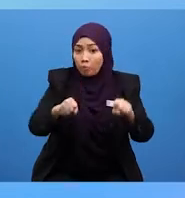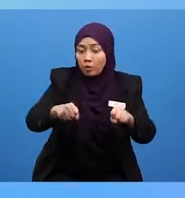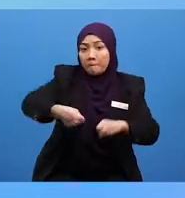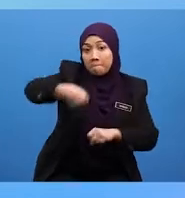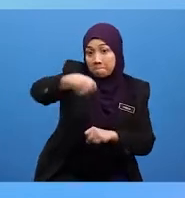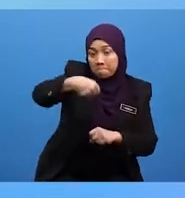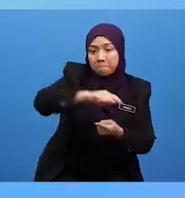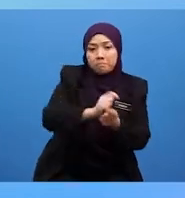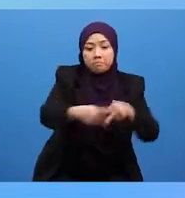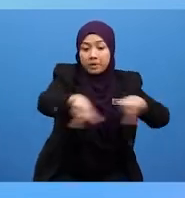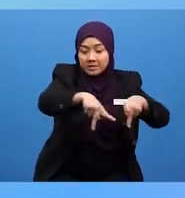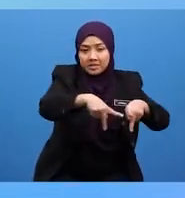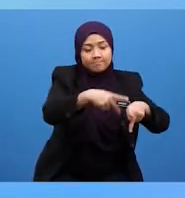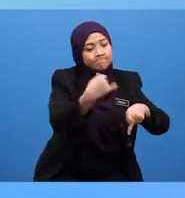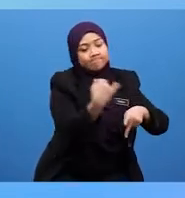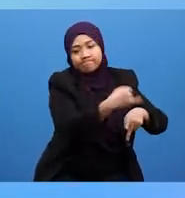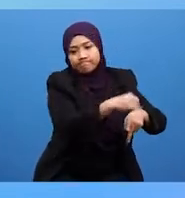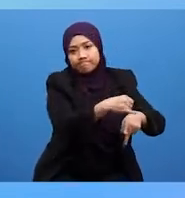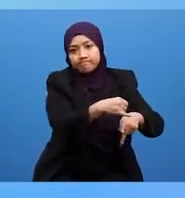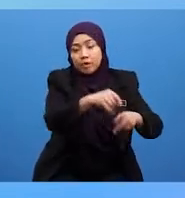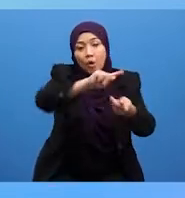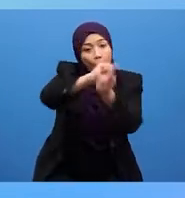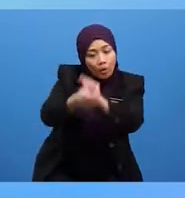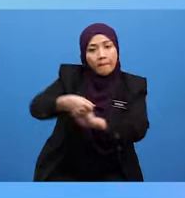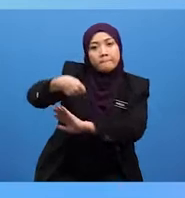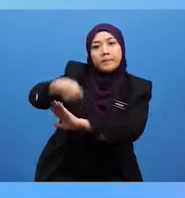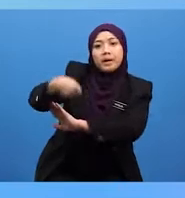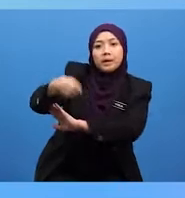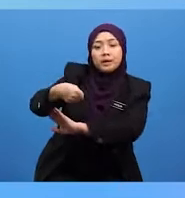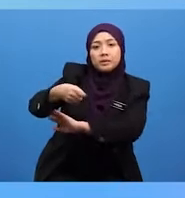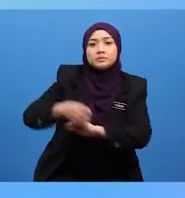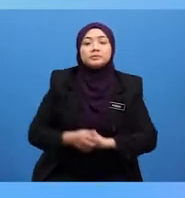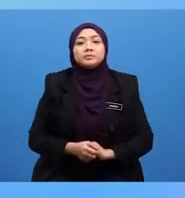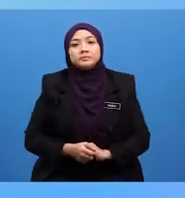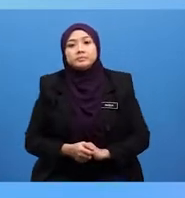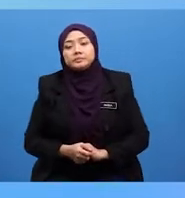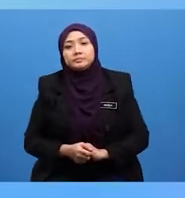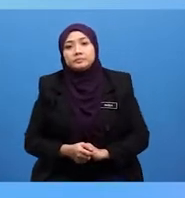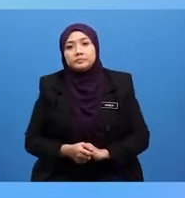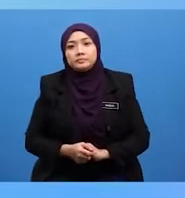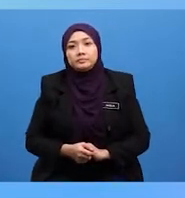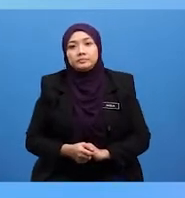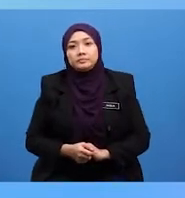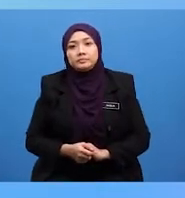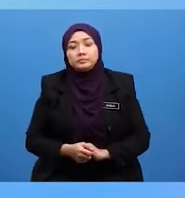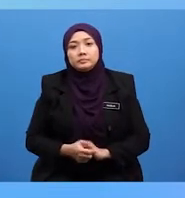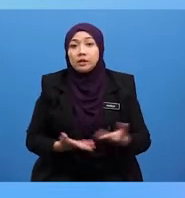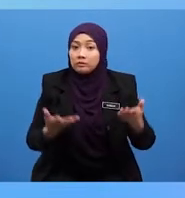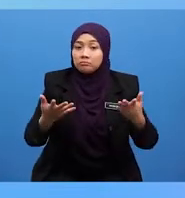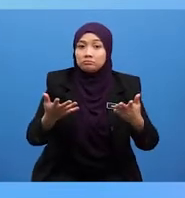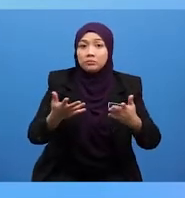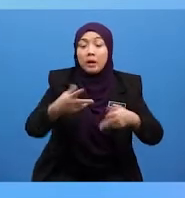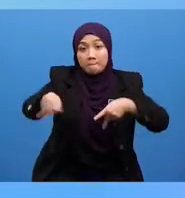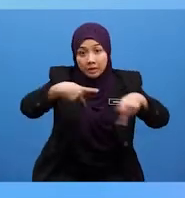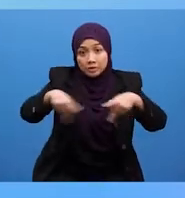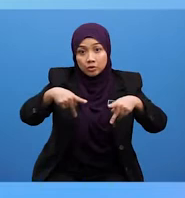boleh digantikan dengan beg yang diperbuat daripada kain. Selain itu, penggunaan plastik